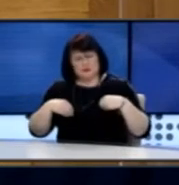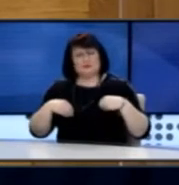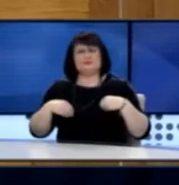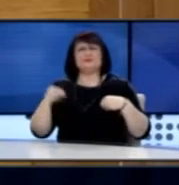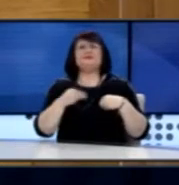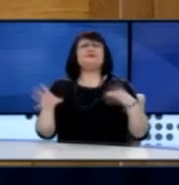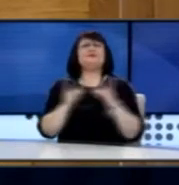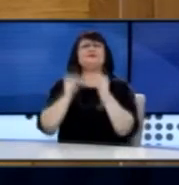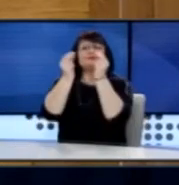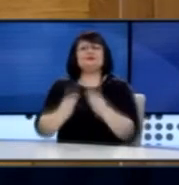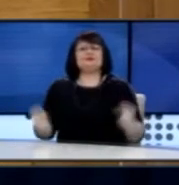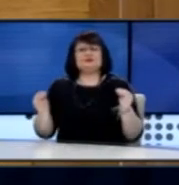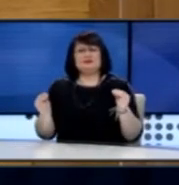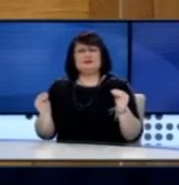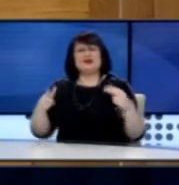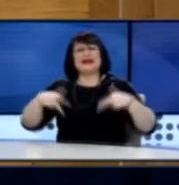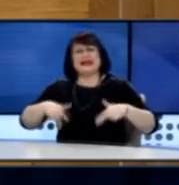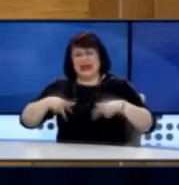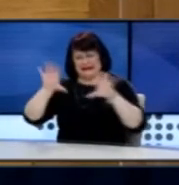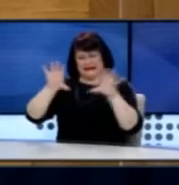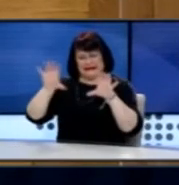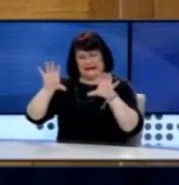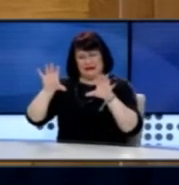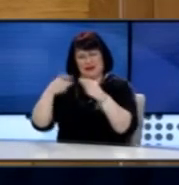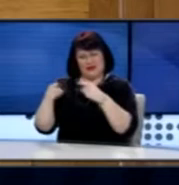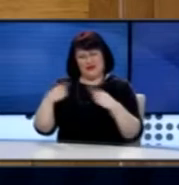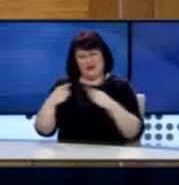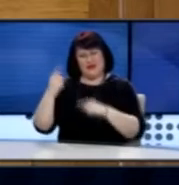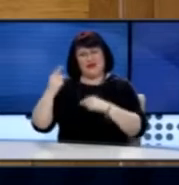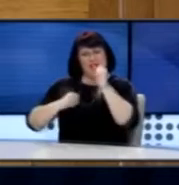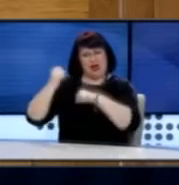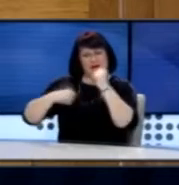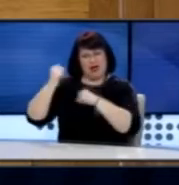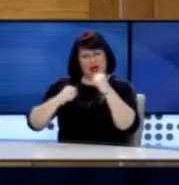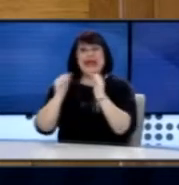περί επίλυσης διακρατικών διαφορών με ειρηνικές μεθόδους.